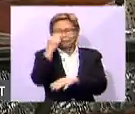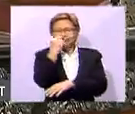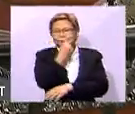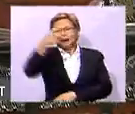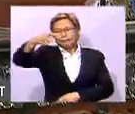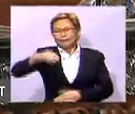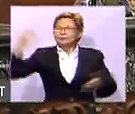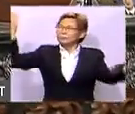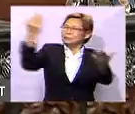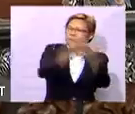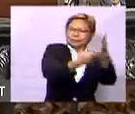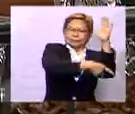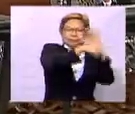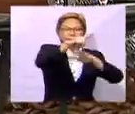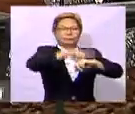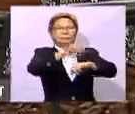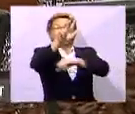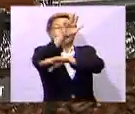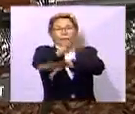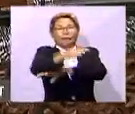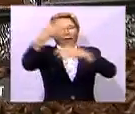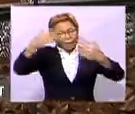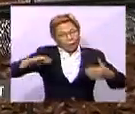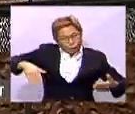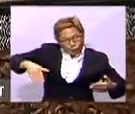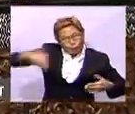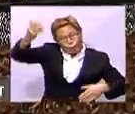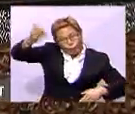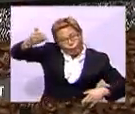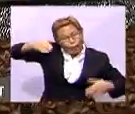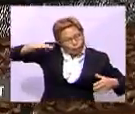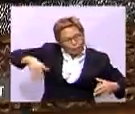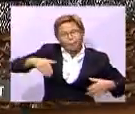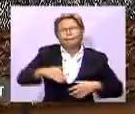Perdana Menteri tiba di Parlimen sekitar pukul 3 petang sebelum memulakan sesi pembentangan bajet.